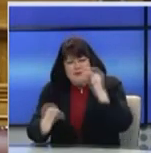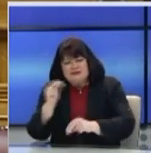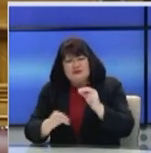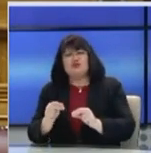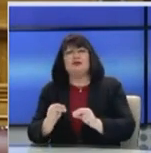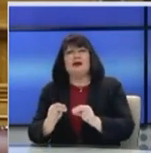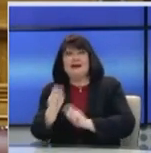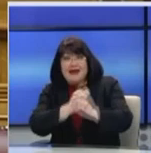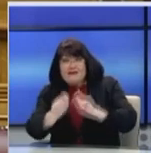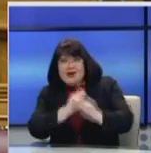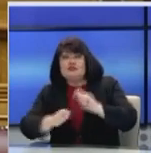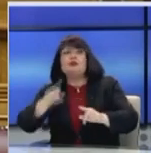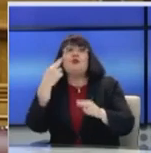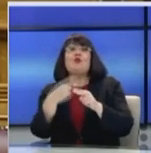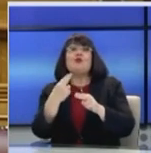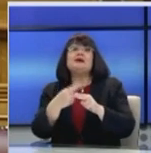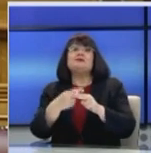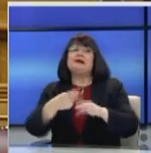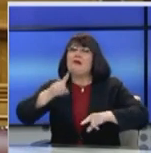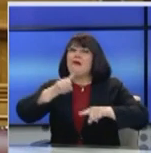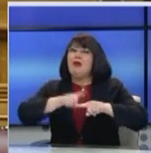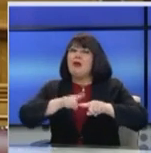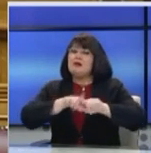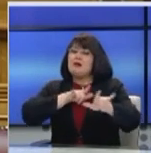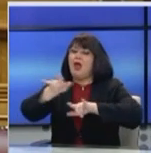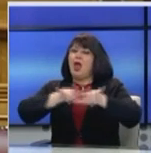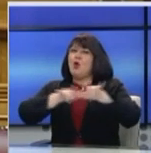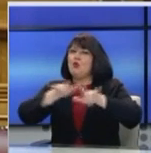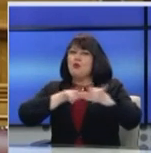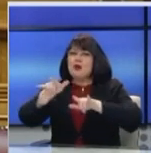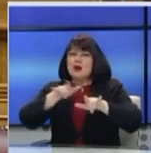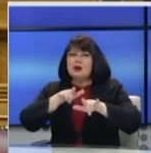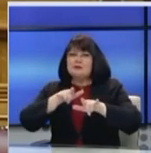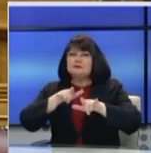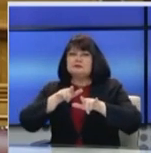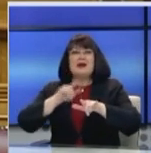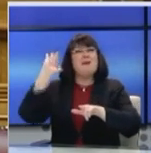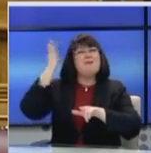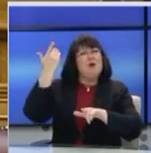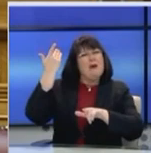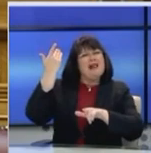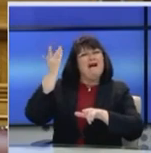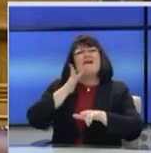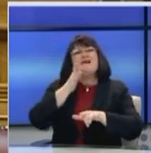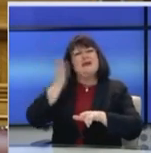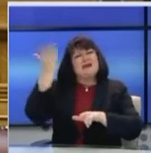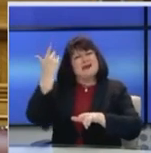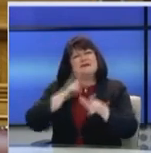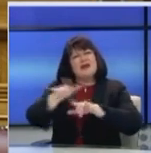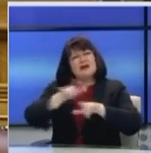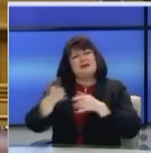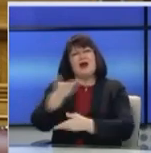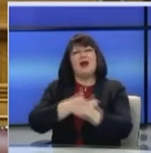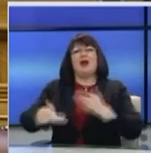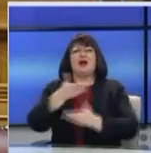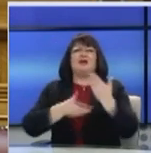να εξοπλίσουμε σημαντικά την ελληνική αεροπορία, αντικαθιστώντας παλαιότερα αεροσκάφη και πηγαίνοντας στο μόνο